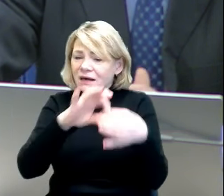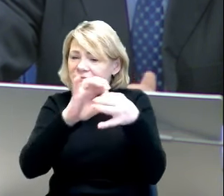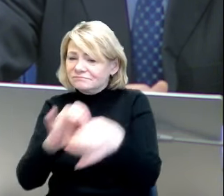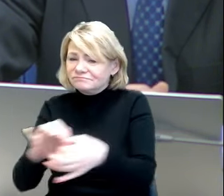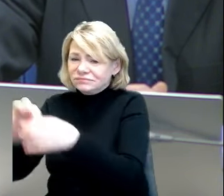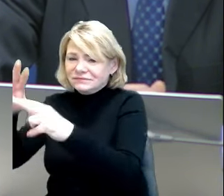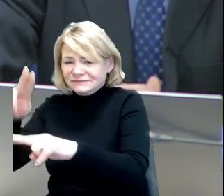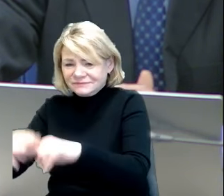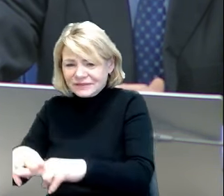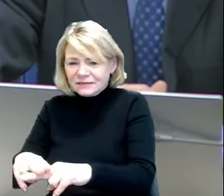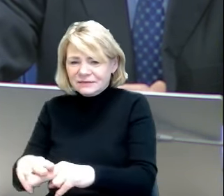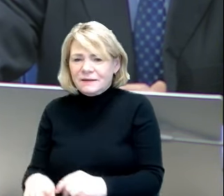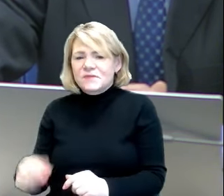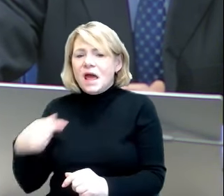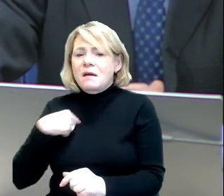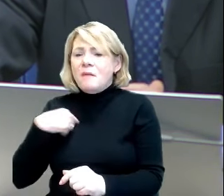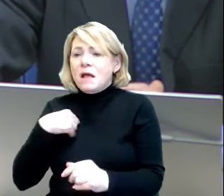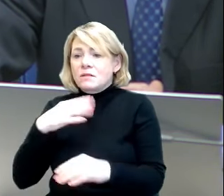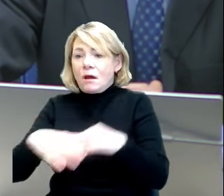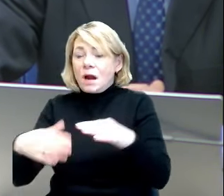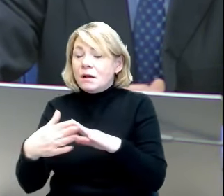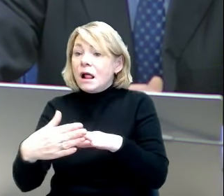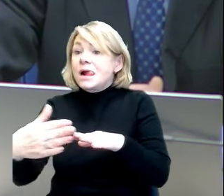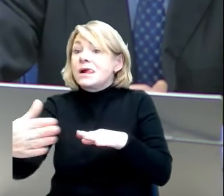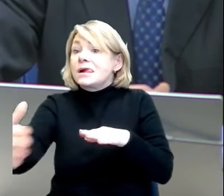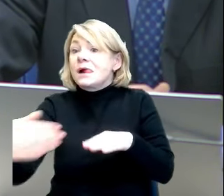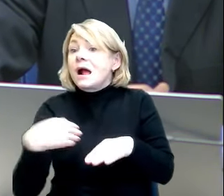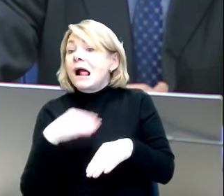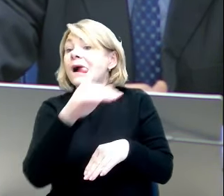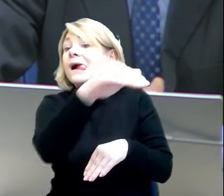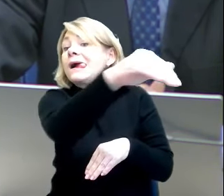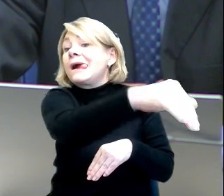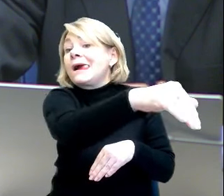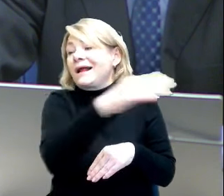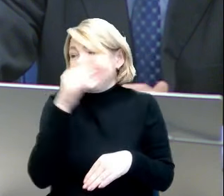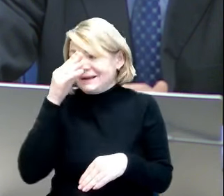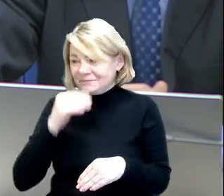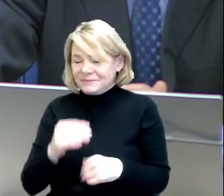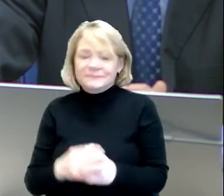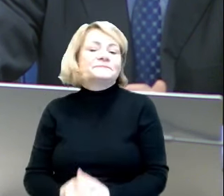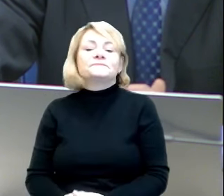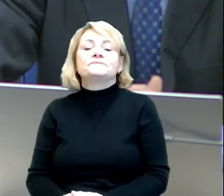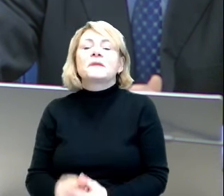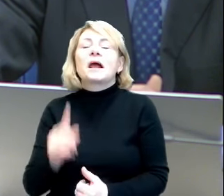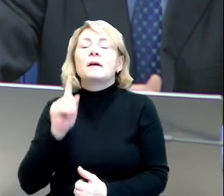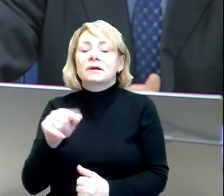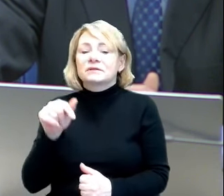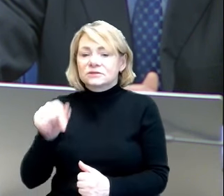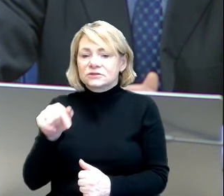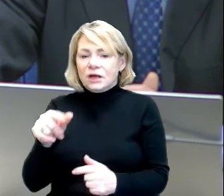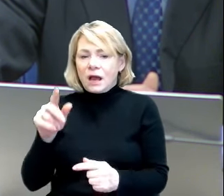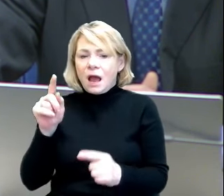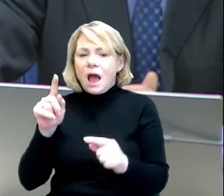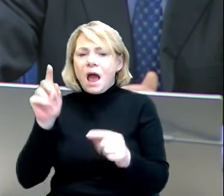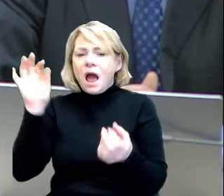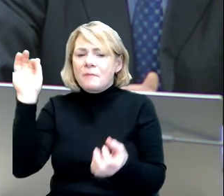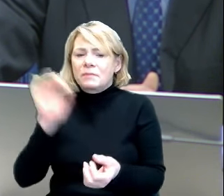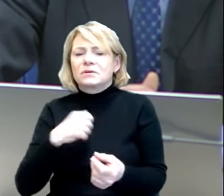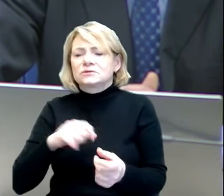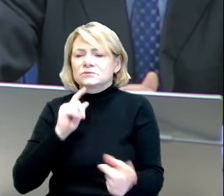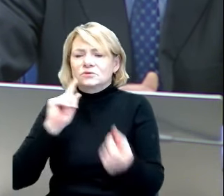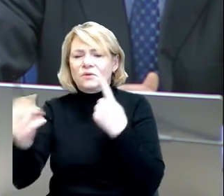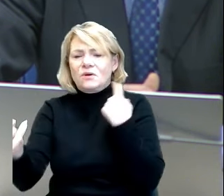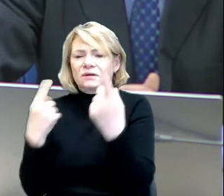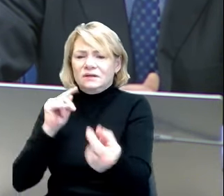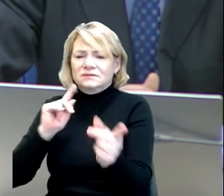mano ilgos pasiekiu balsuo iš savo vietos o kaip žinote mano vieta yra tokia kad čia dažnai eina žmonės pro šalį ir aš noriu su